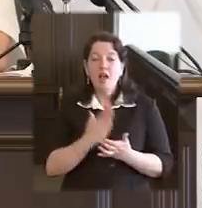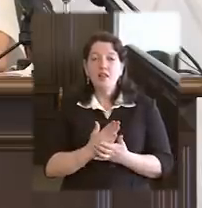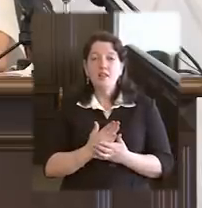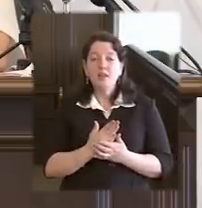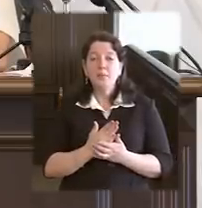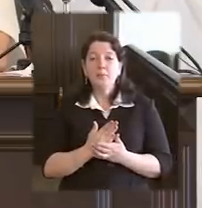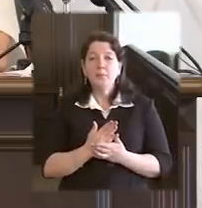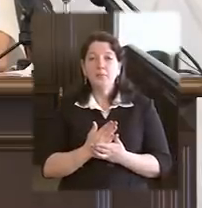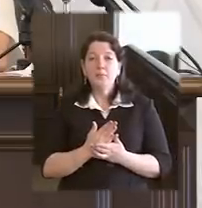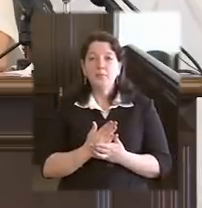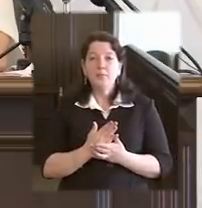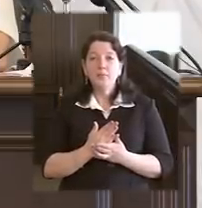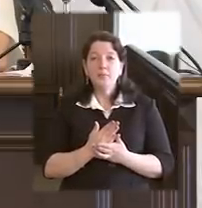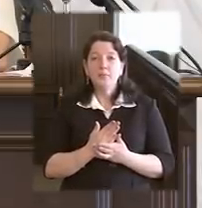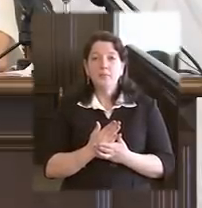является ничем иным,